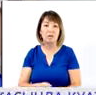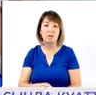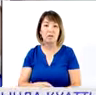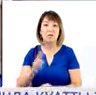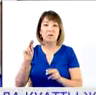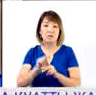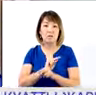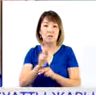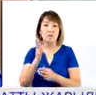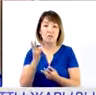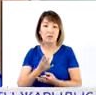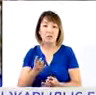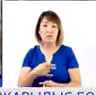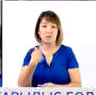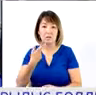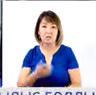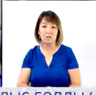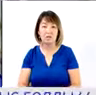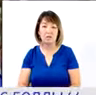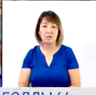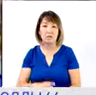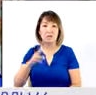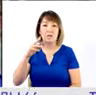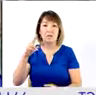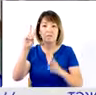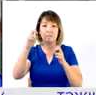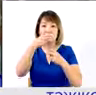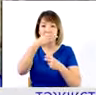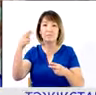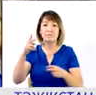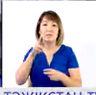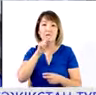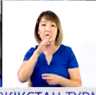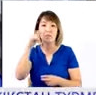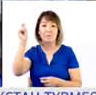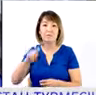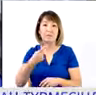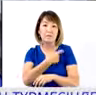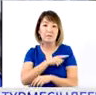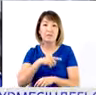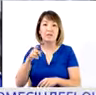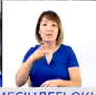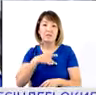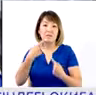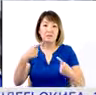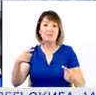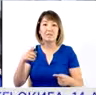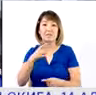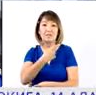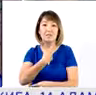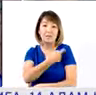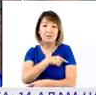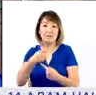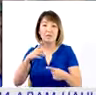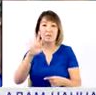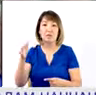жасатасыздар, жасату керек деп. Medical Partners Корея клиникасынан келген кардиолог, ревматолог, терапевт дәрігерлер ашық есік күнде 100-ден